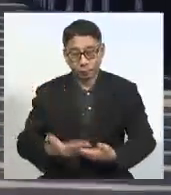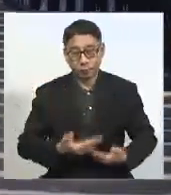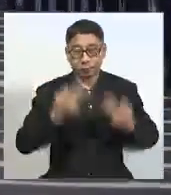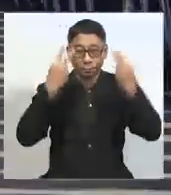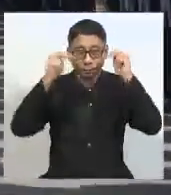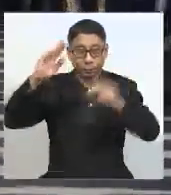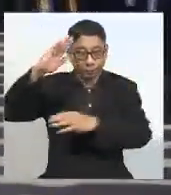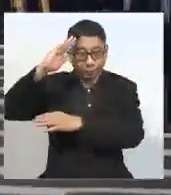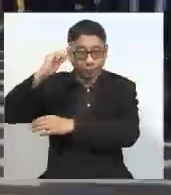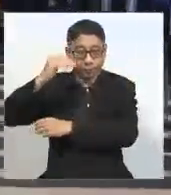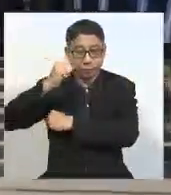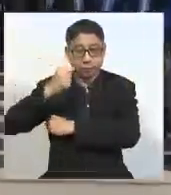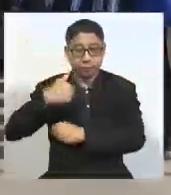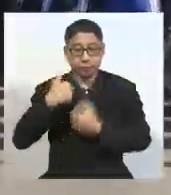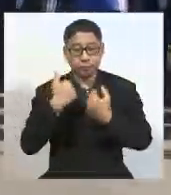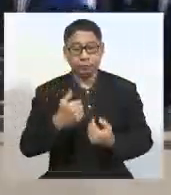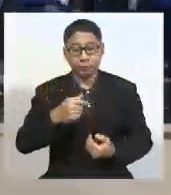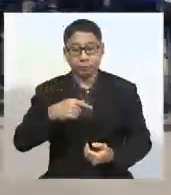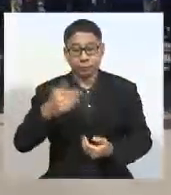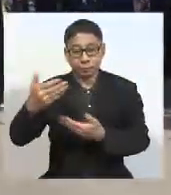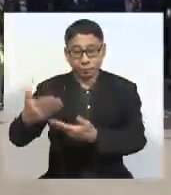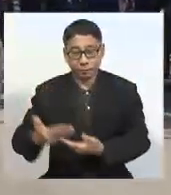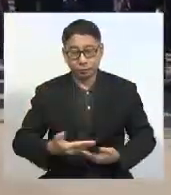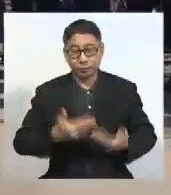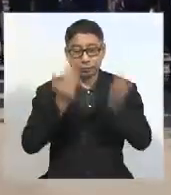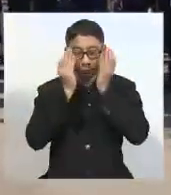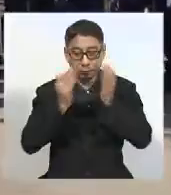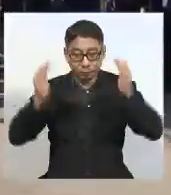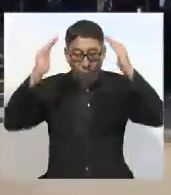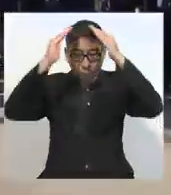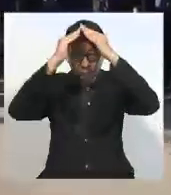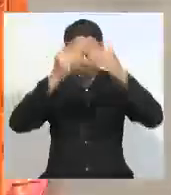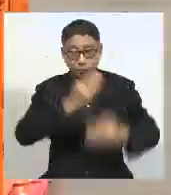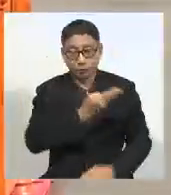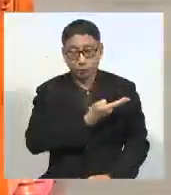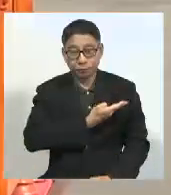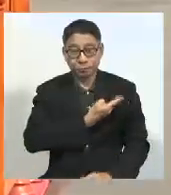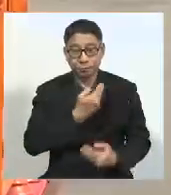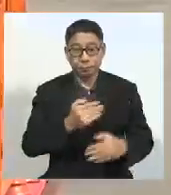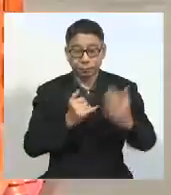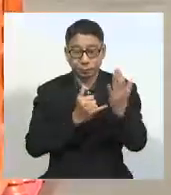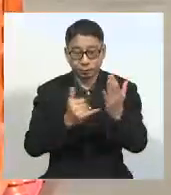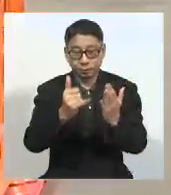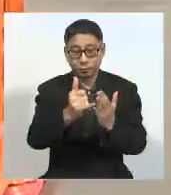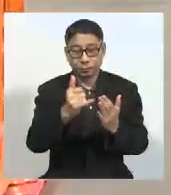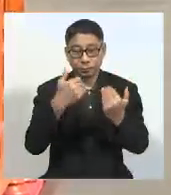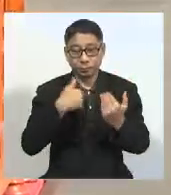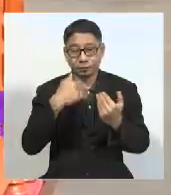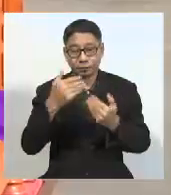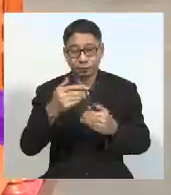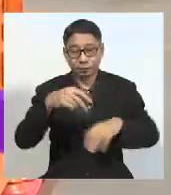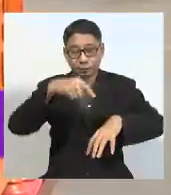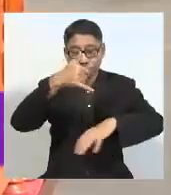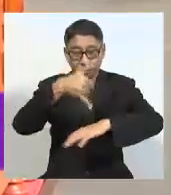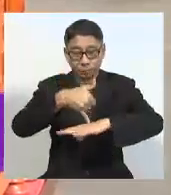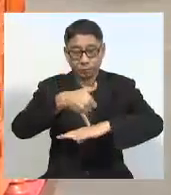พลเอกประยุทธ์จันทร์โอชานายกรัฐมนตรีได้กราบทูลเชิญสมเด็จพระสันตะปาปาฟรังซิสเสด็จตามพรมแดงไปยังแท่นรับความเ